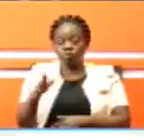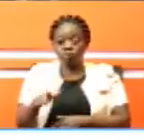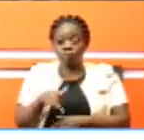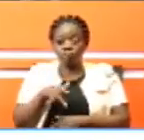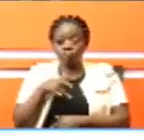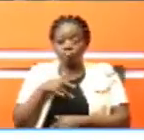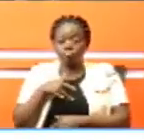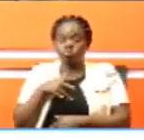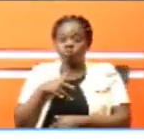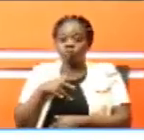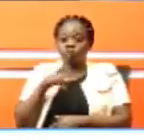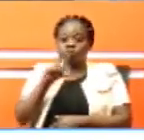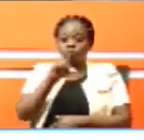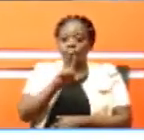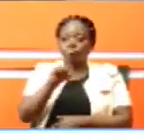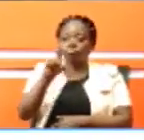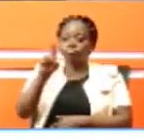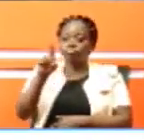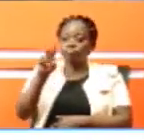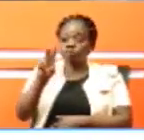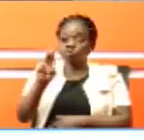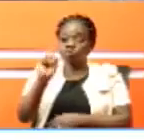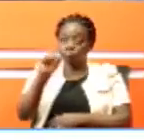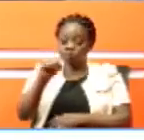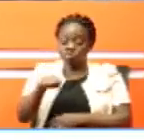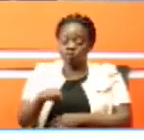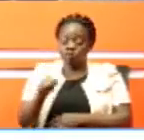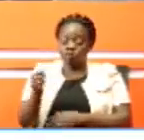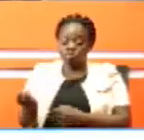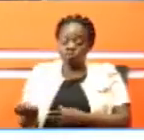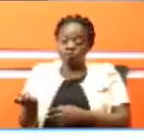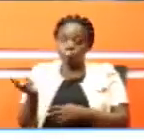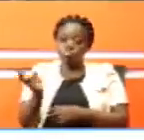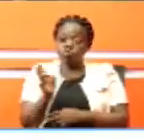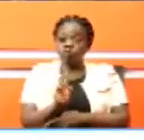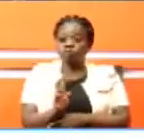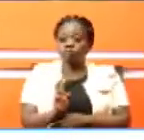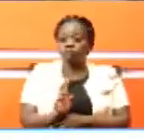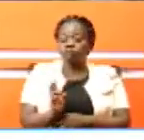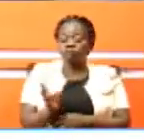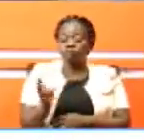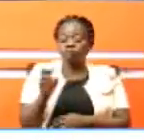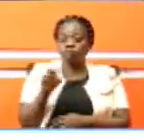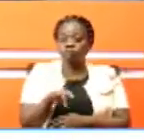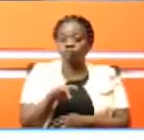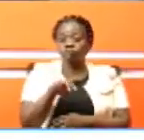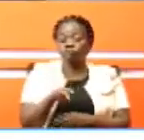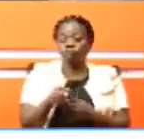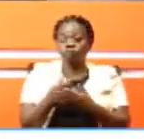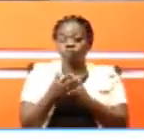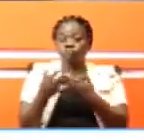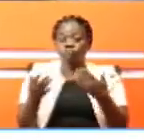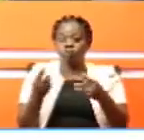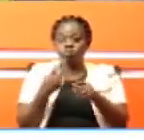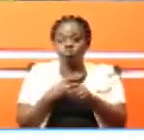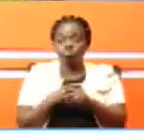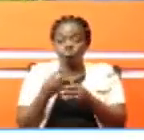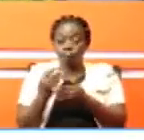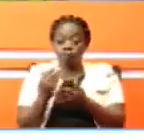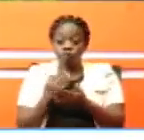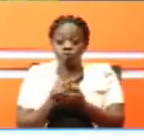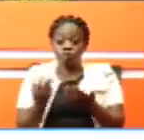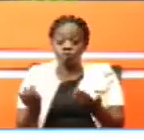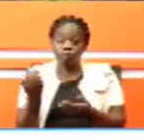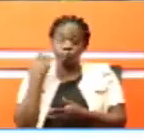DU basobola okubanga bakola patro ez'ebigere essaawa yonna kubakati abamana abaana